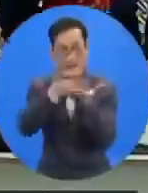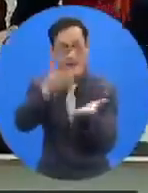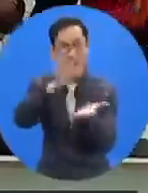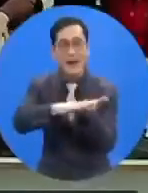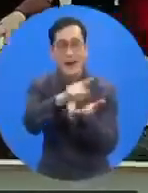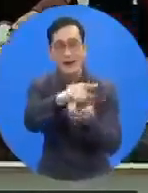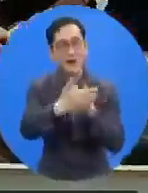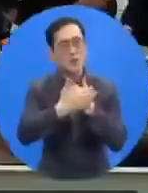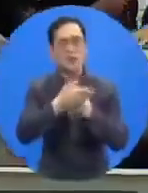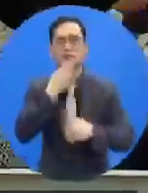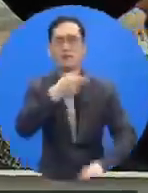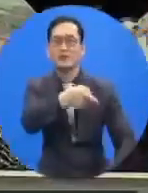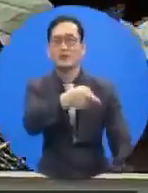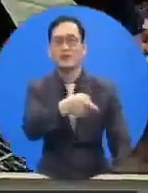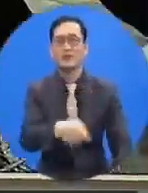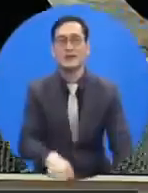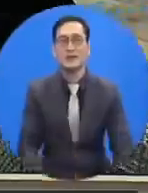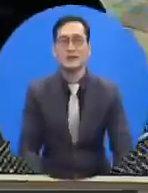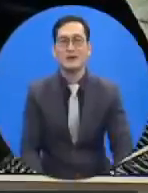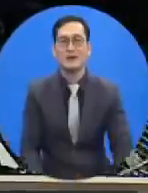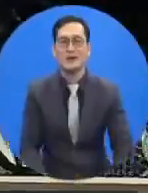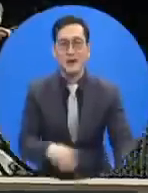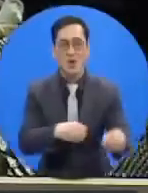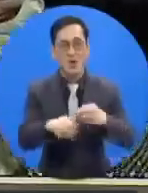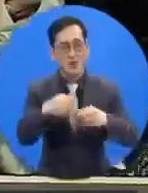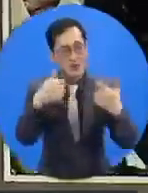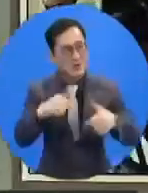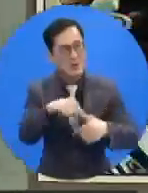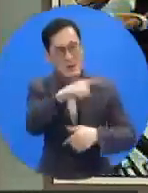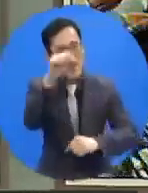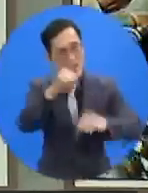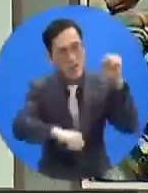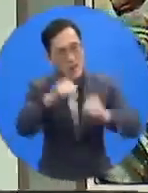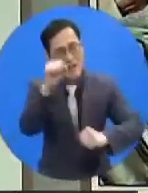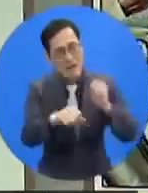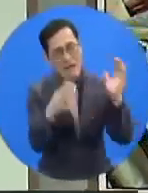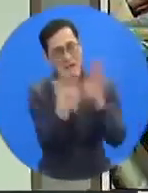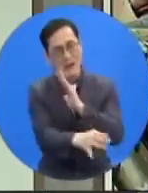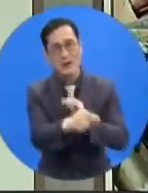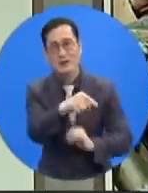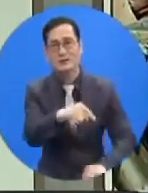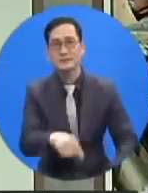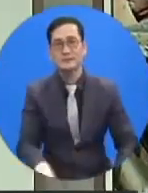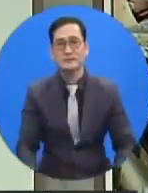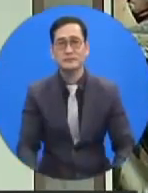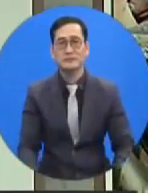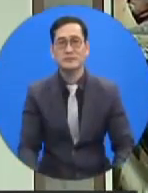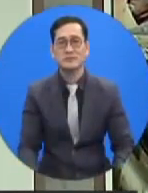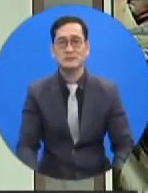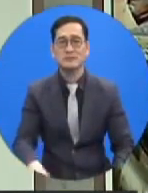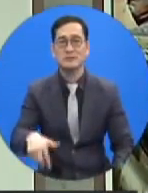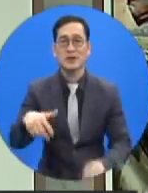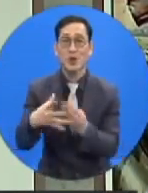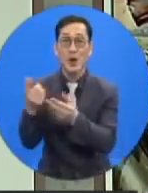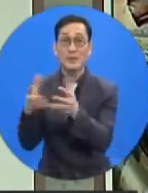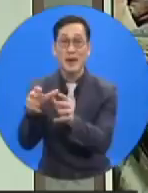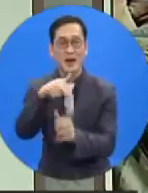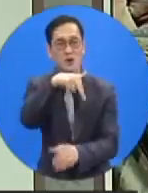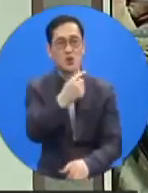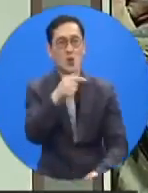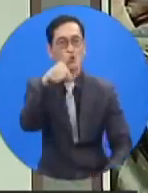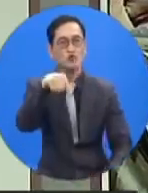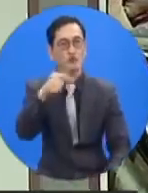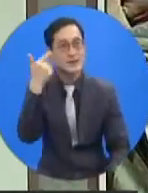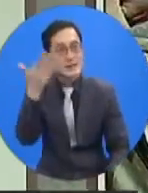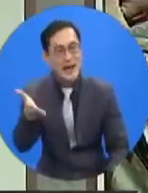뭐 양당 할 것 없이 매섭게 때리고 있습니다. 통합당은 조국이냐 경제냐 여당을 공세하고 있고, 민주당은